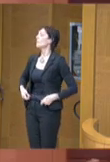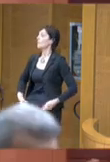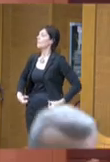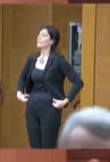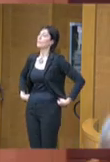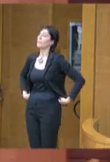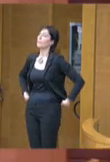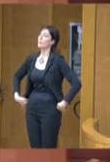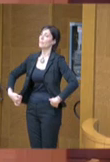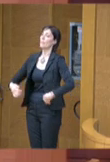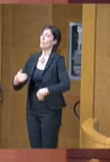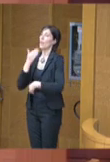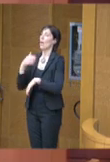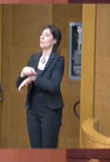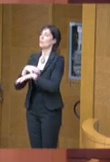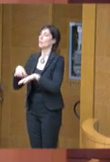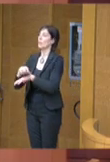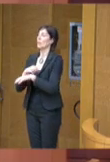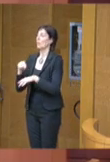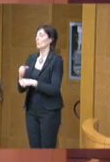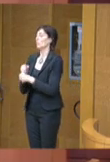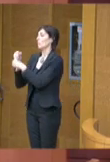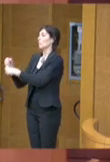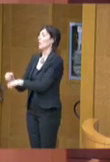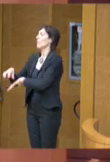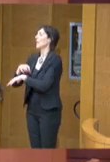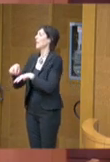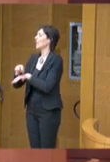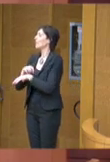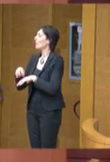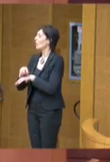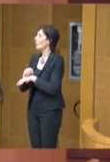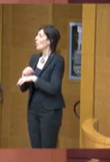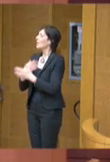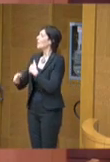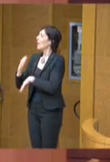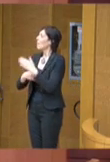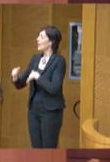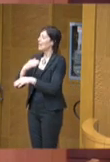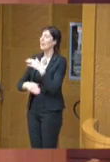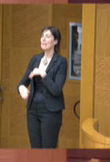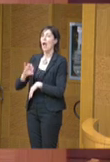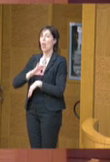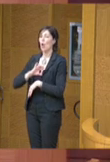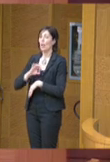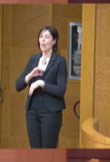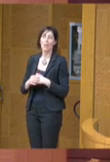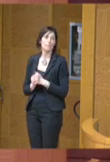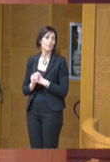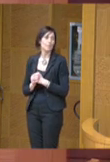Grazie, grazie Ministro. Ora la parola al Ministro per le Disabilità, Alessandra Locatelli, per le note conclusive.